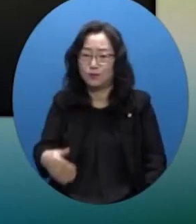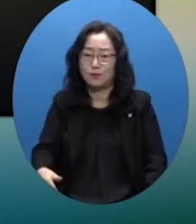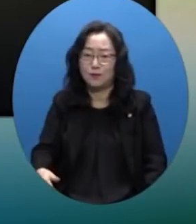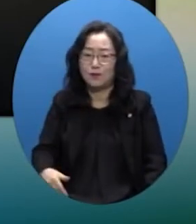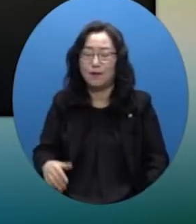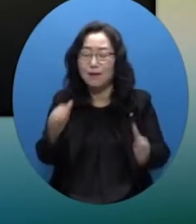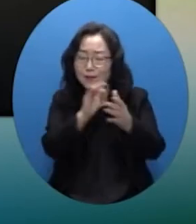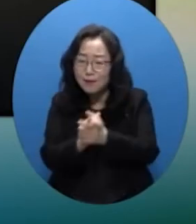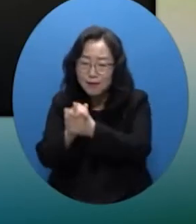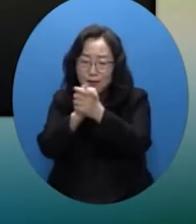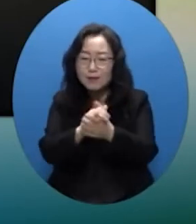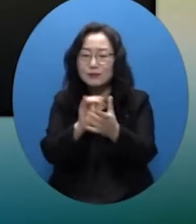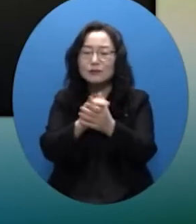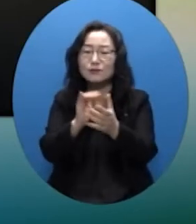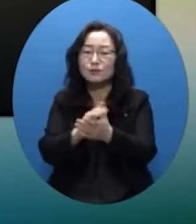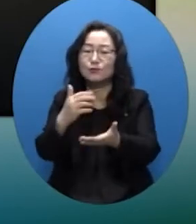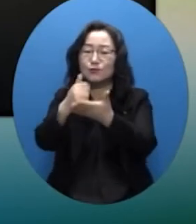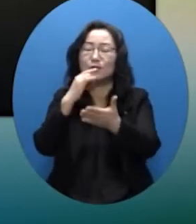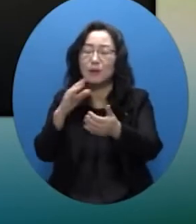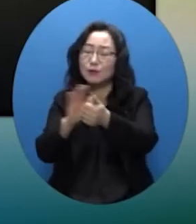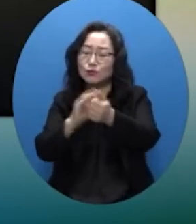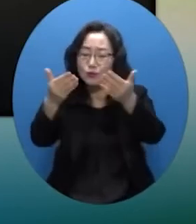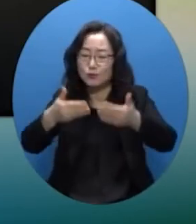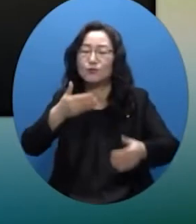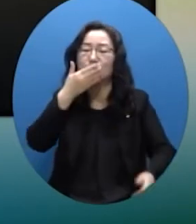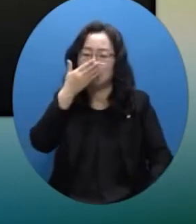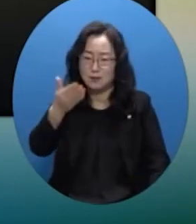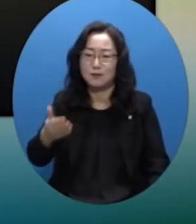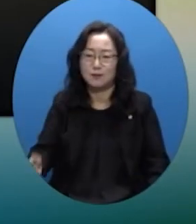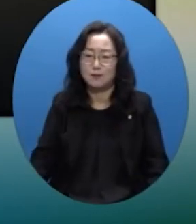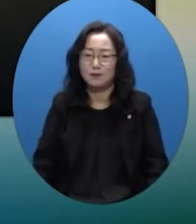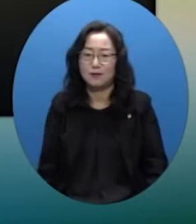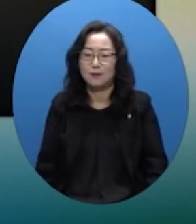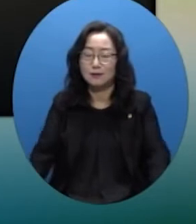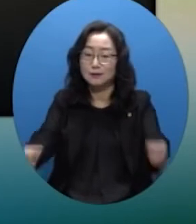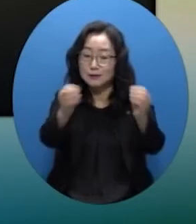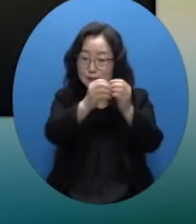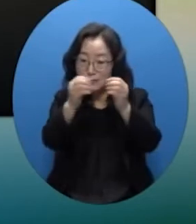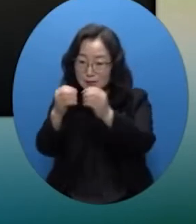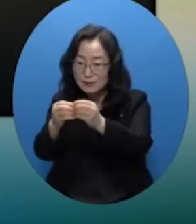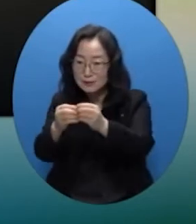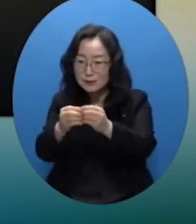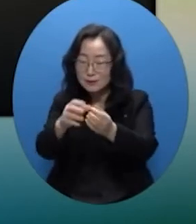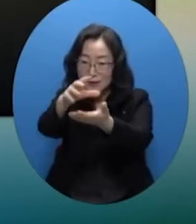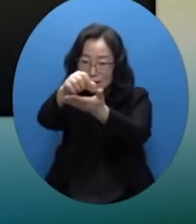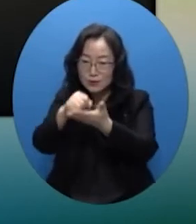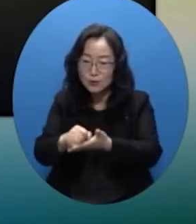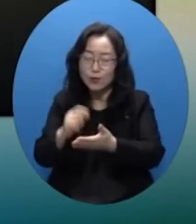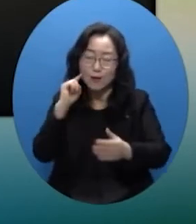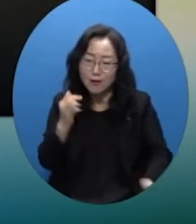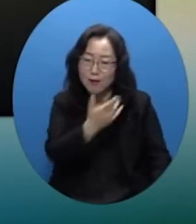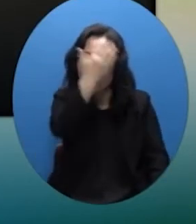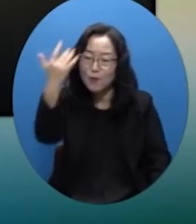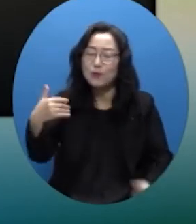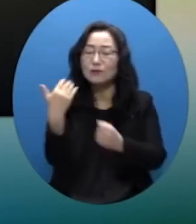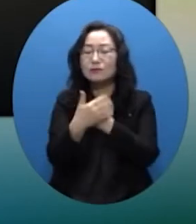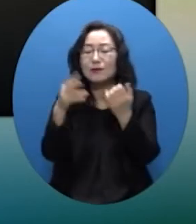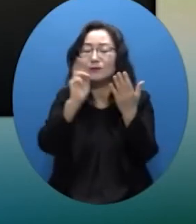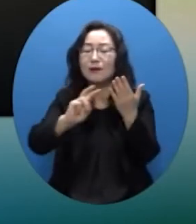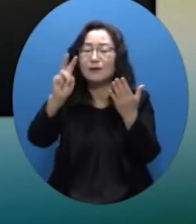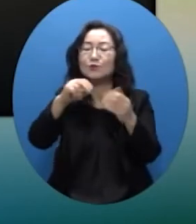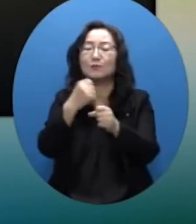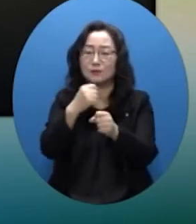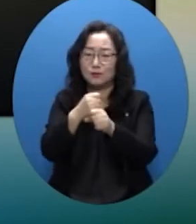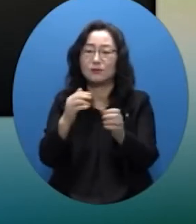다정한 친구 대신 주님만이 우리를 위로 하십니다 이씨가 올라 름다운 찬성으로 은애 찬 소로 탄생하게